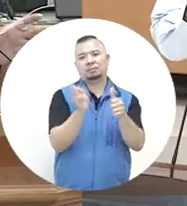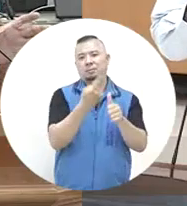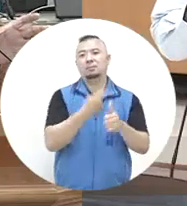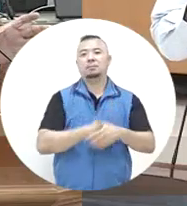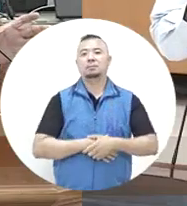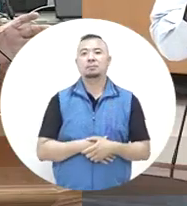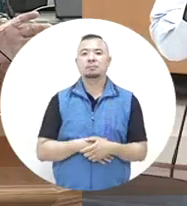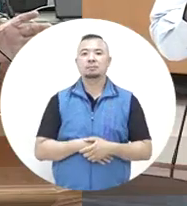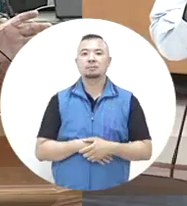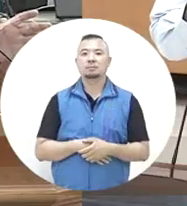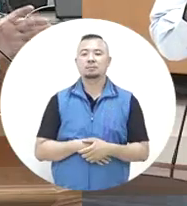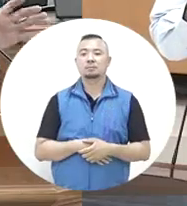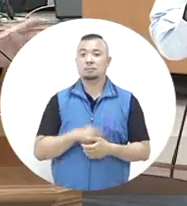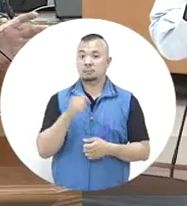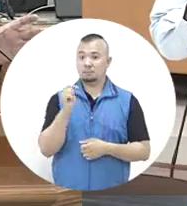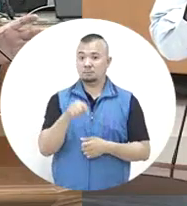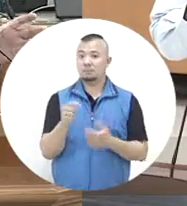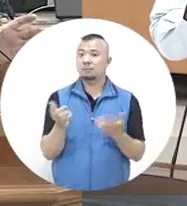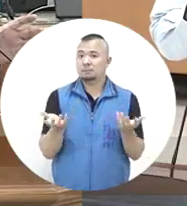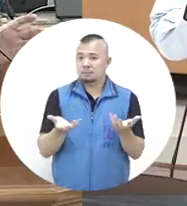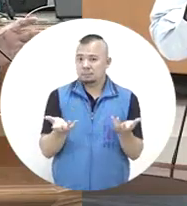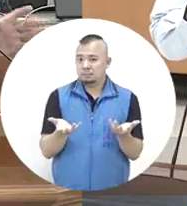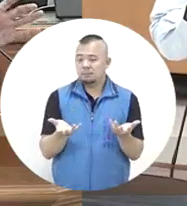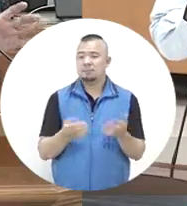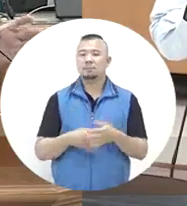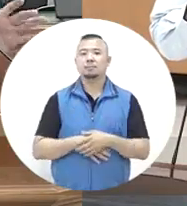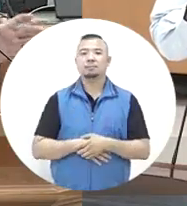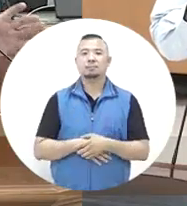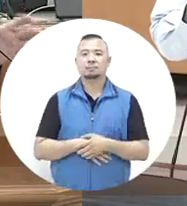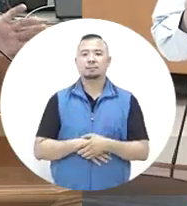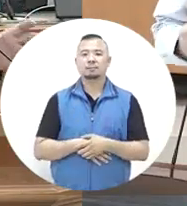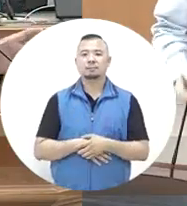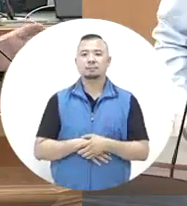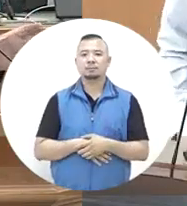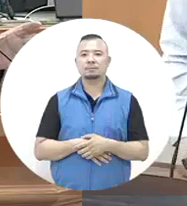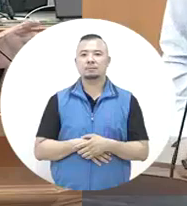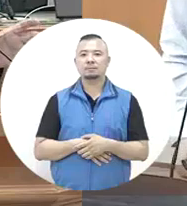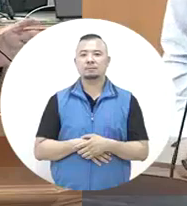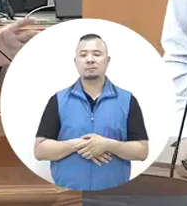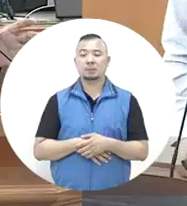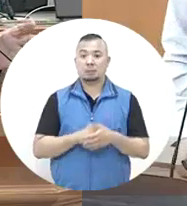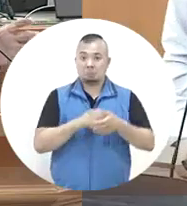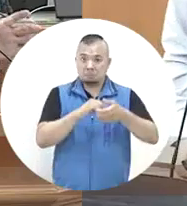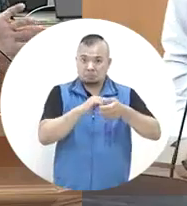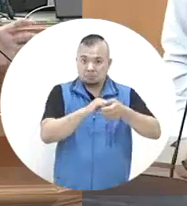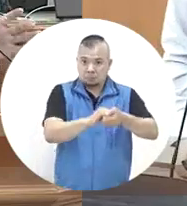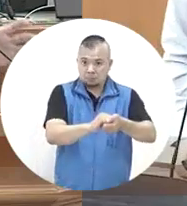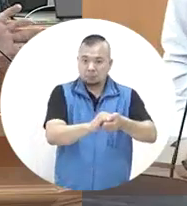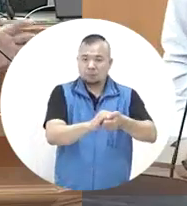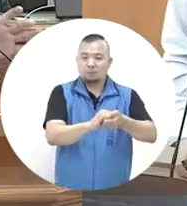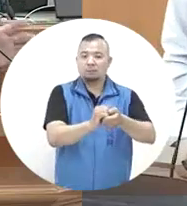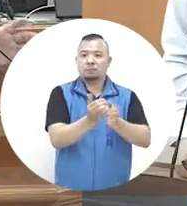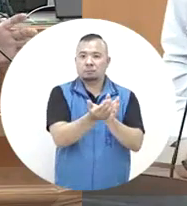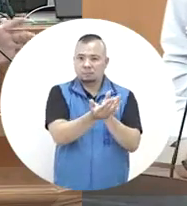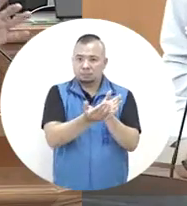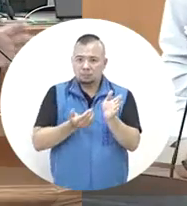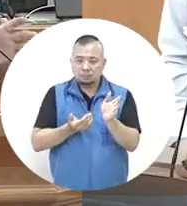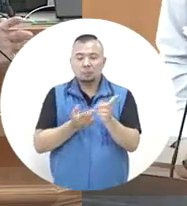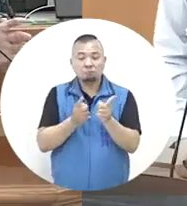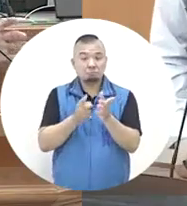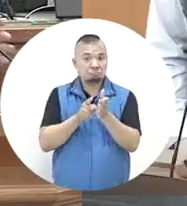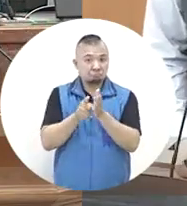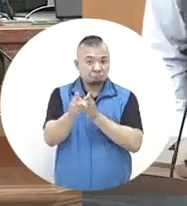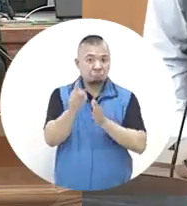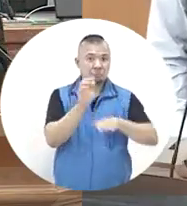分我相信做任何的决定的过程一定要听从专业的建